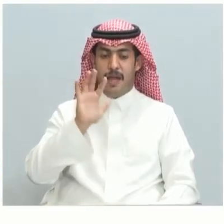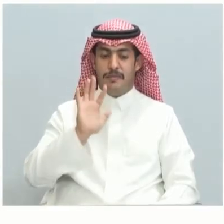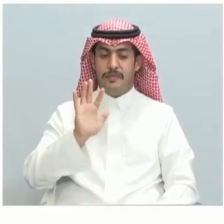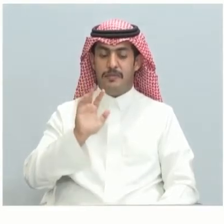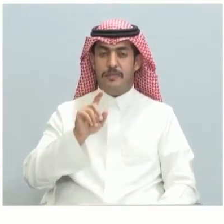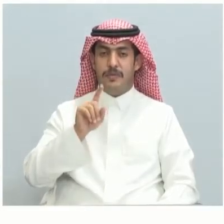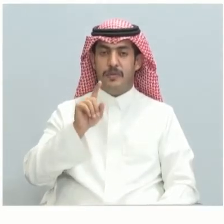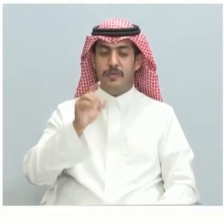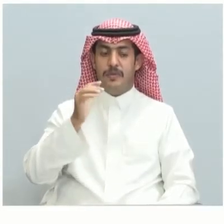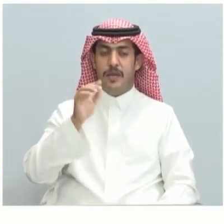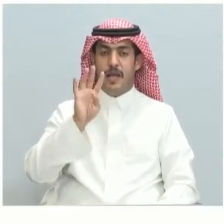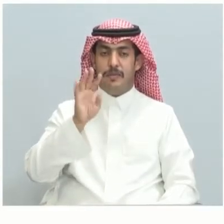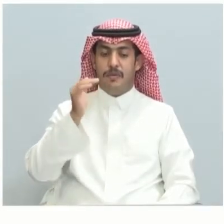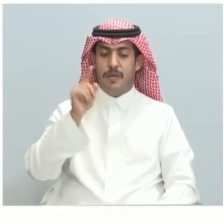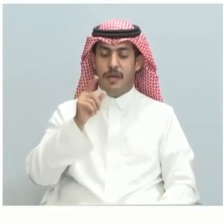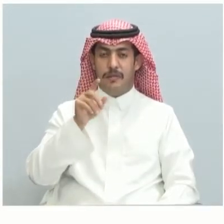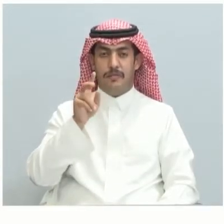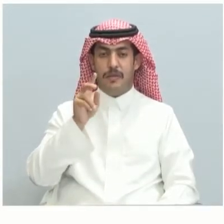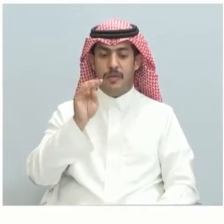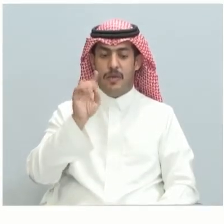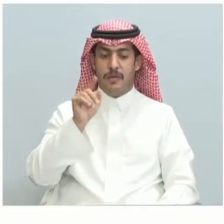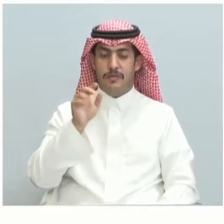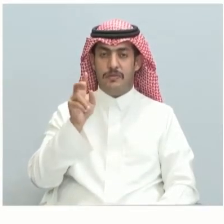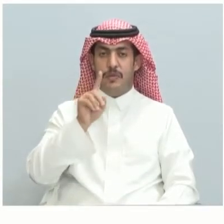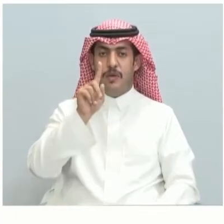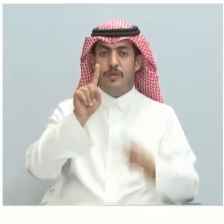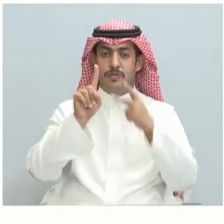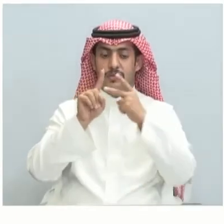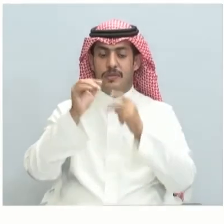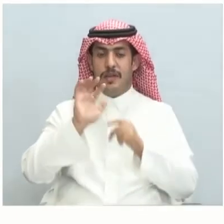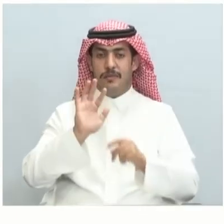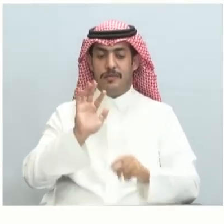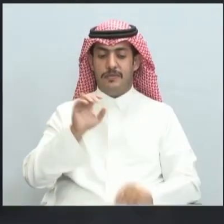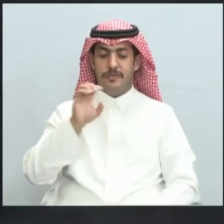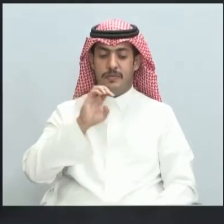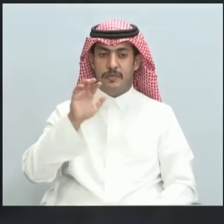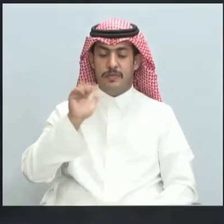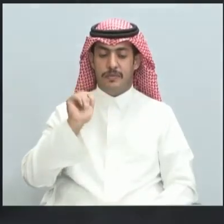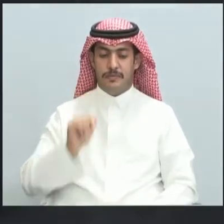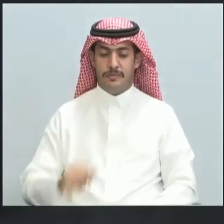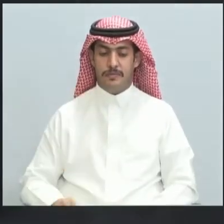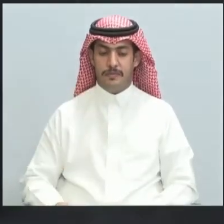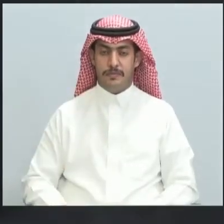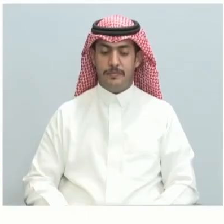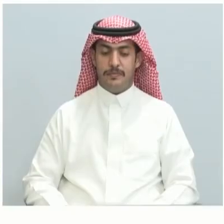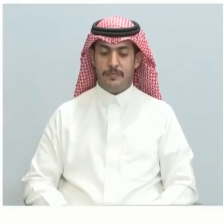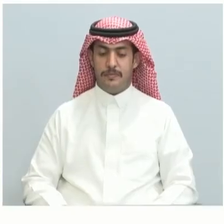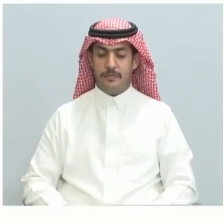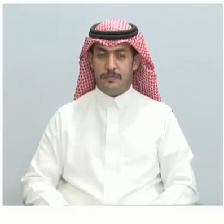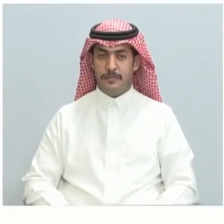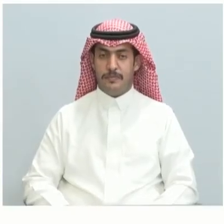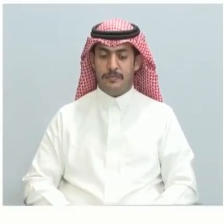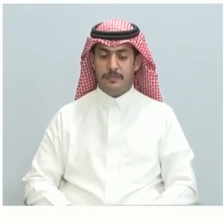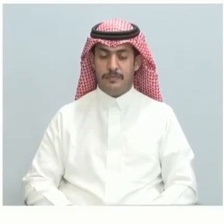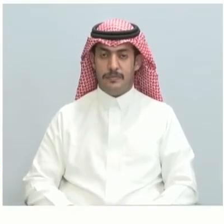اربعه وخمس تساوي 21/5 كتبناه ولا ما كتبناها ابطال مبدعين بارك الله